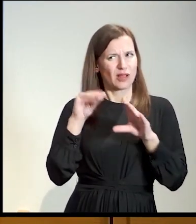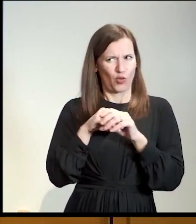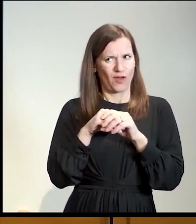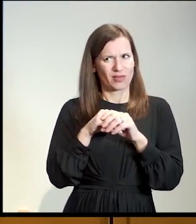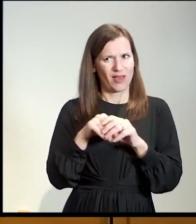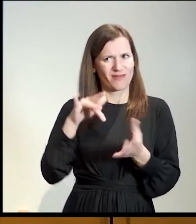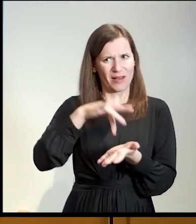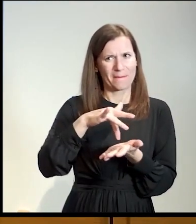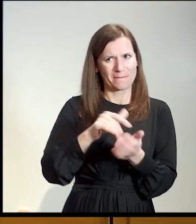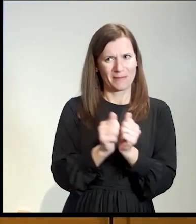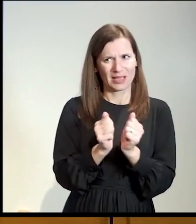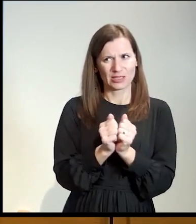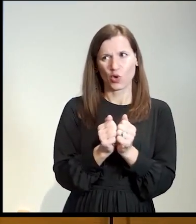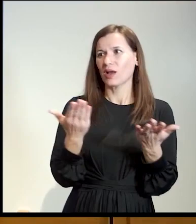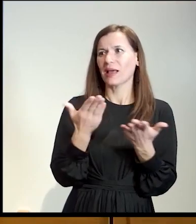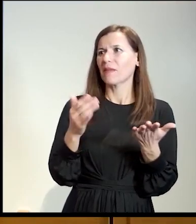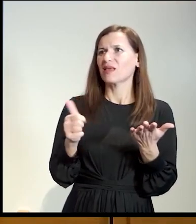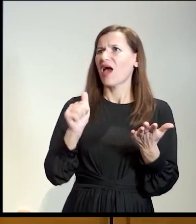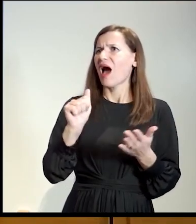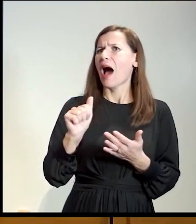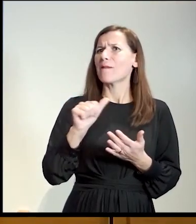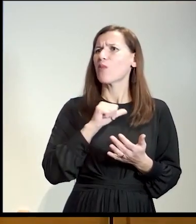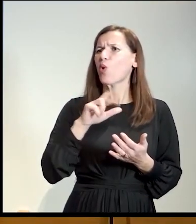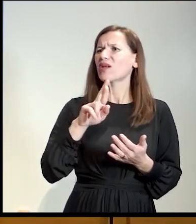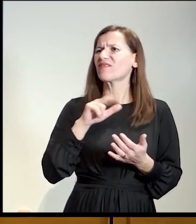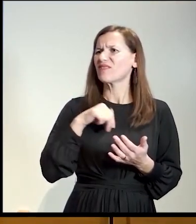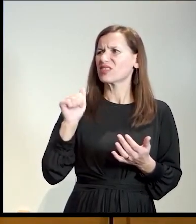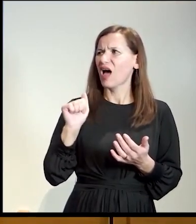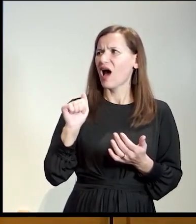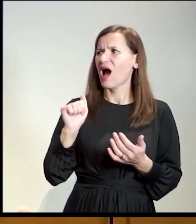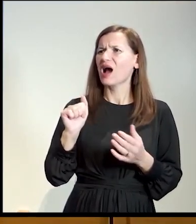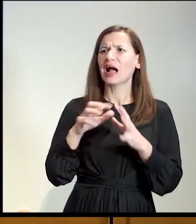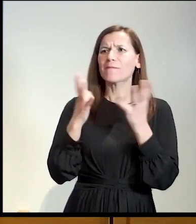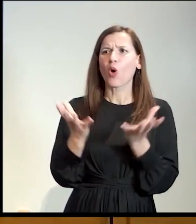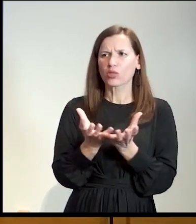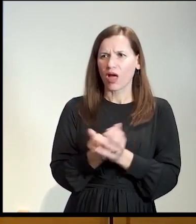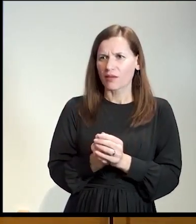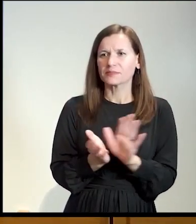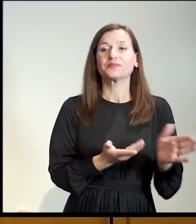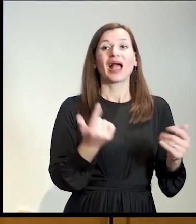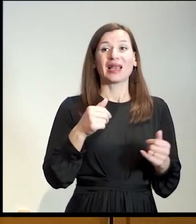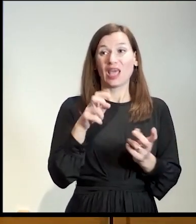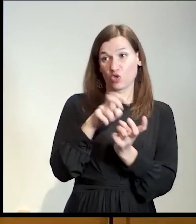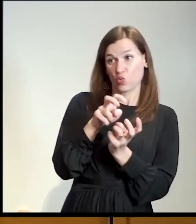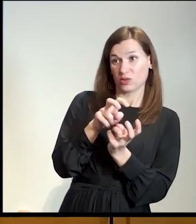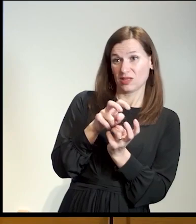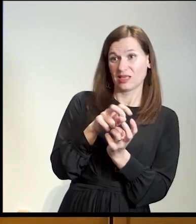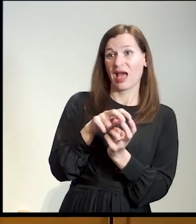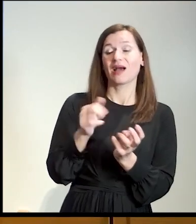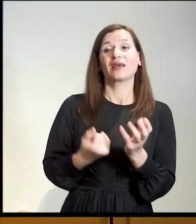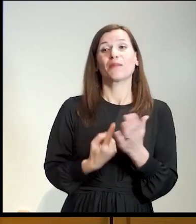in mimo grede, kje pa je amorfna gmota med besedami leta? Je to nutrija, ki je postala priljubljena